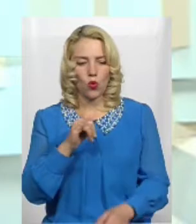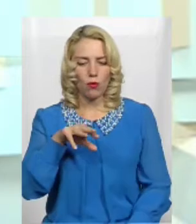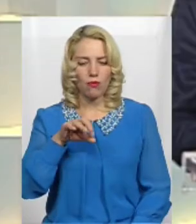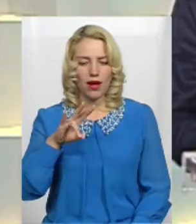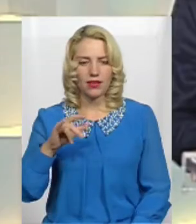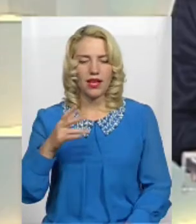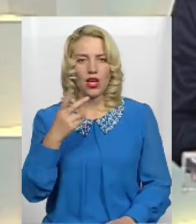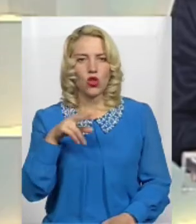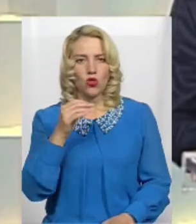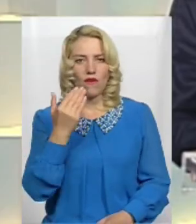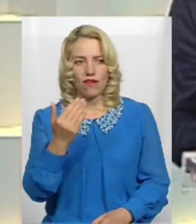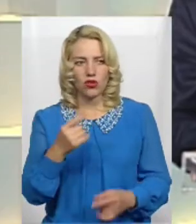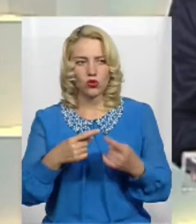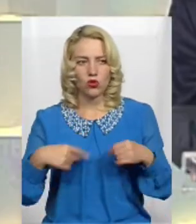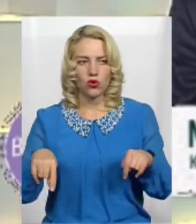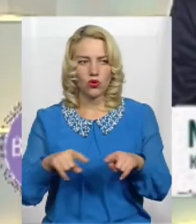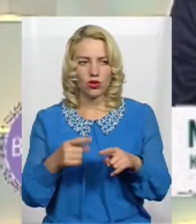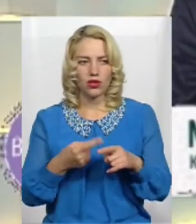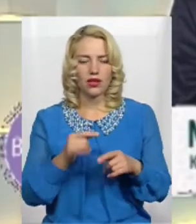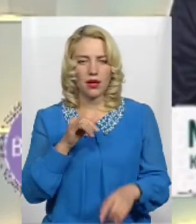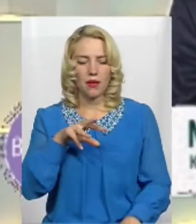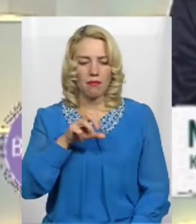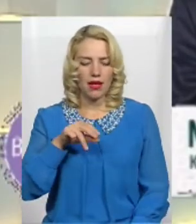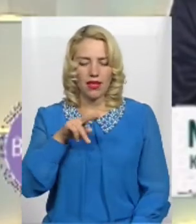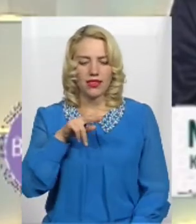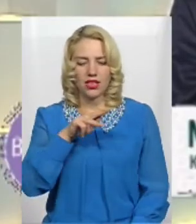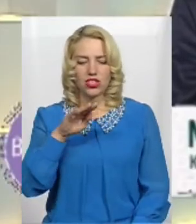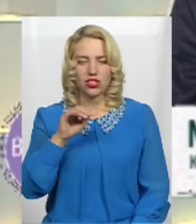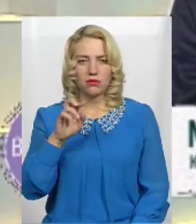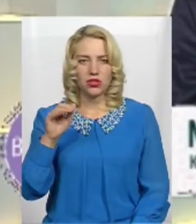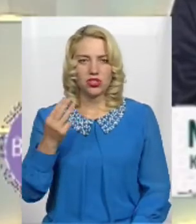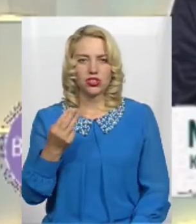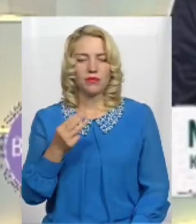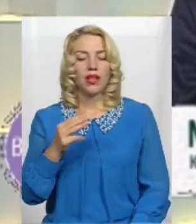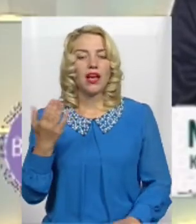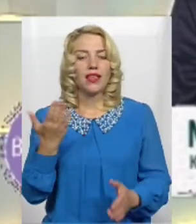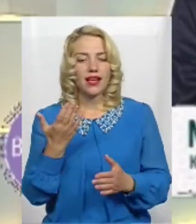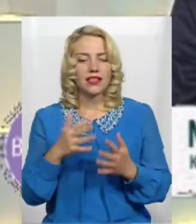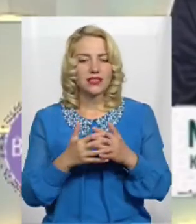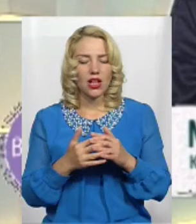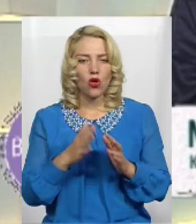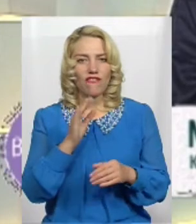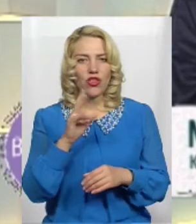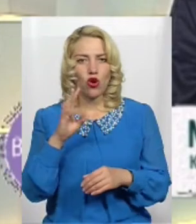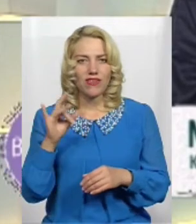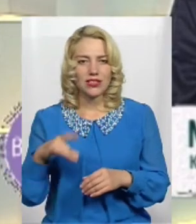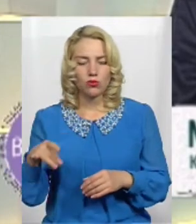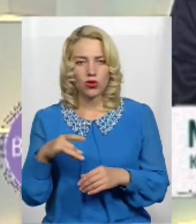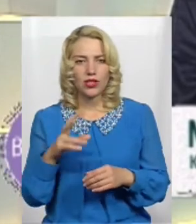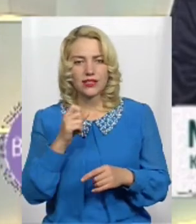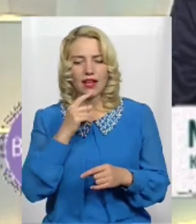вашого округу куди саме? До вашого округу Умеджибіж. Правильно. І яке село у Віньковецькому районі за